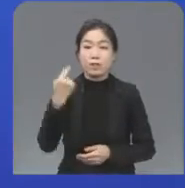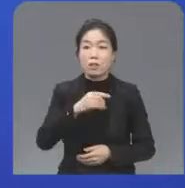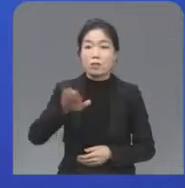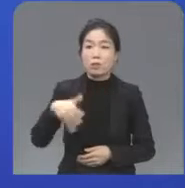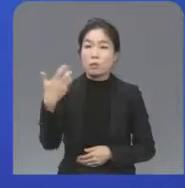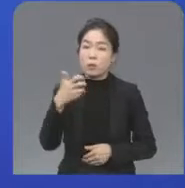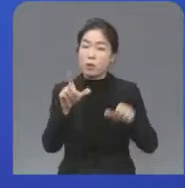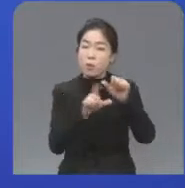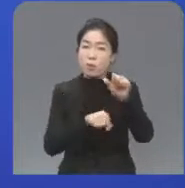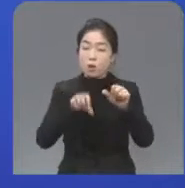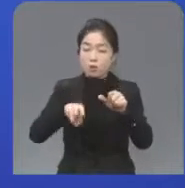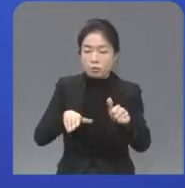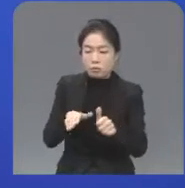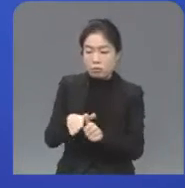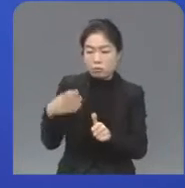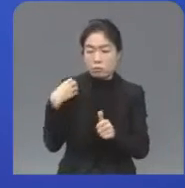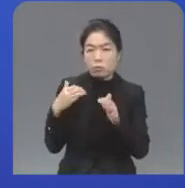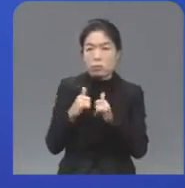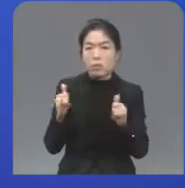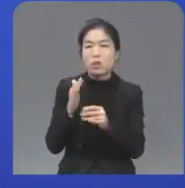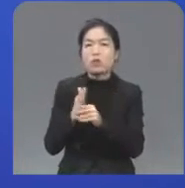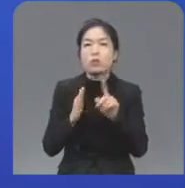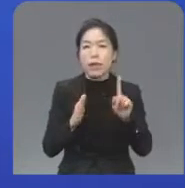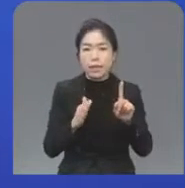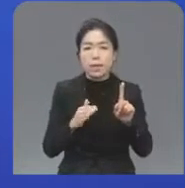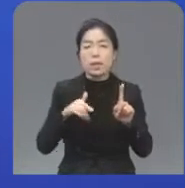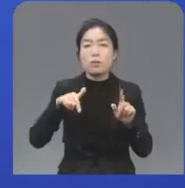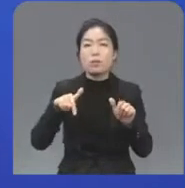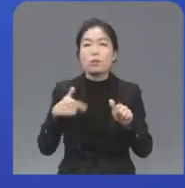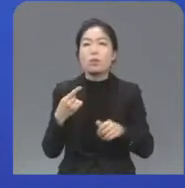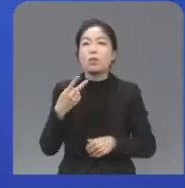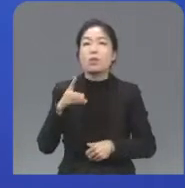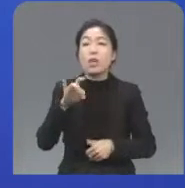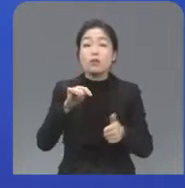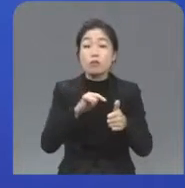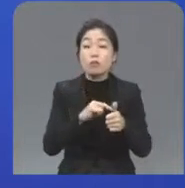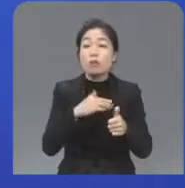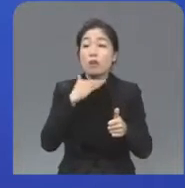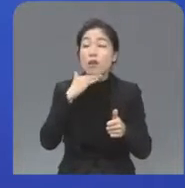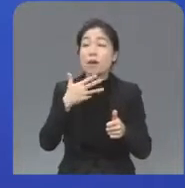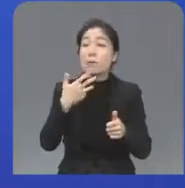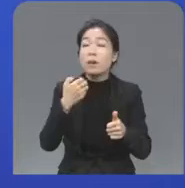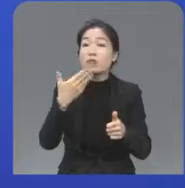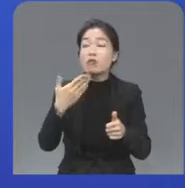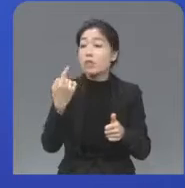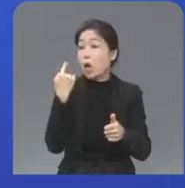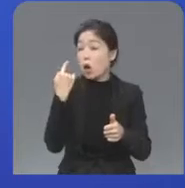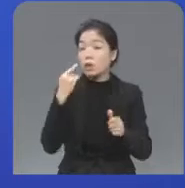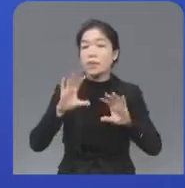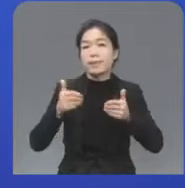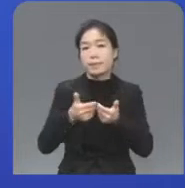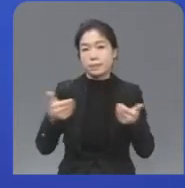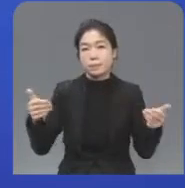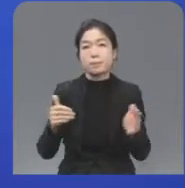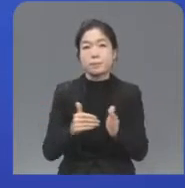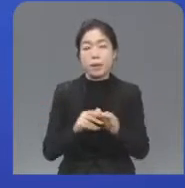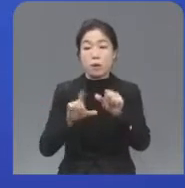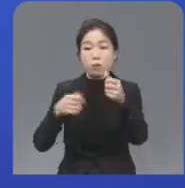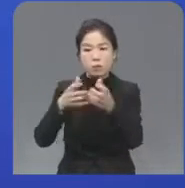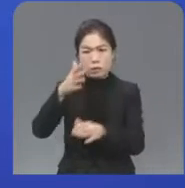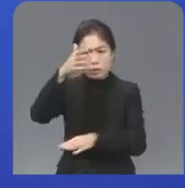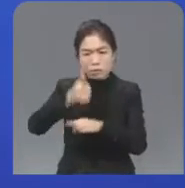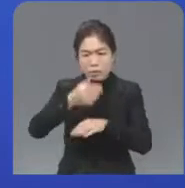1980년 5월 광주 학살의 책임자 중 한 명인 노태우 씨가 어제 향년 89세로 생을 마감했습니다. 5월 단체는